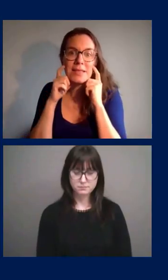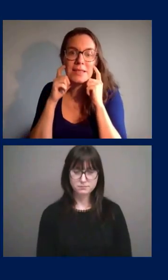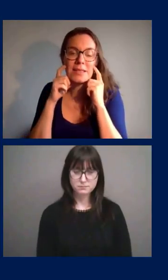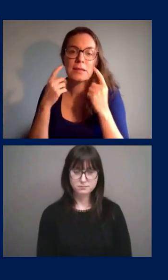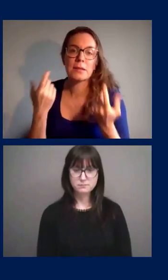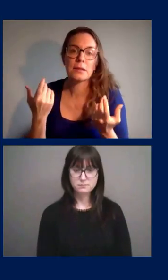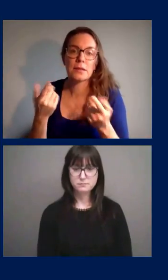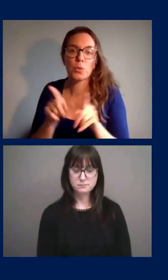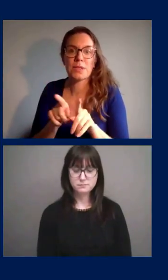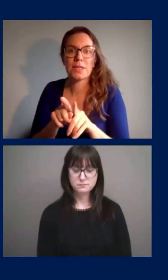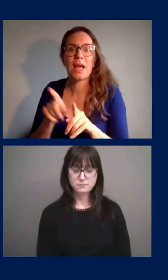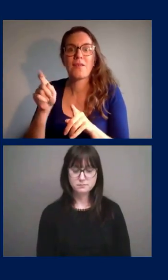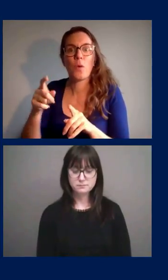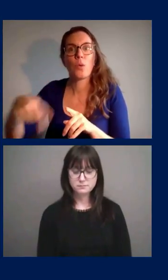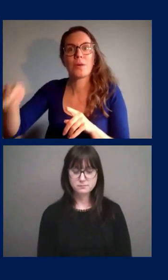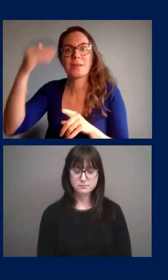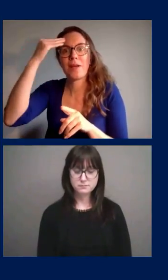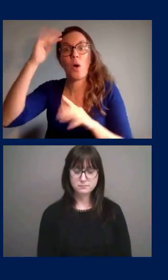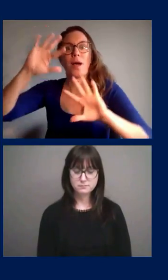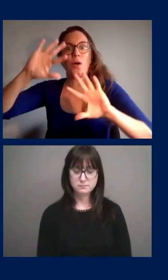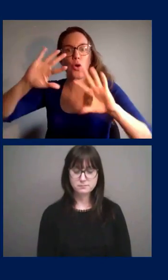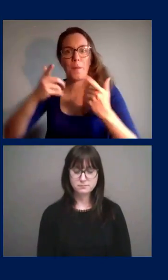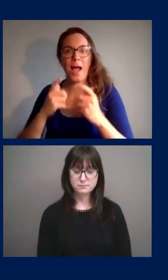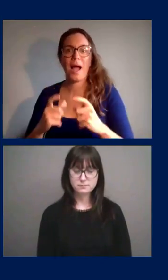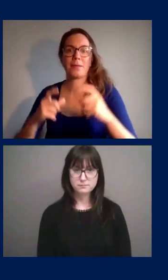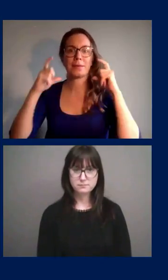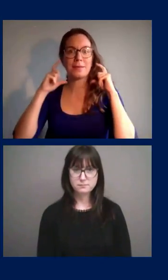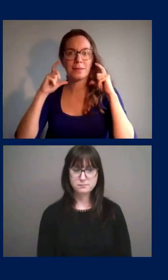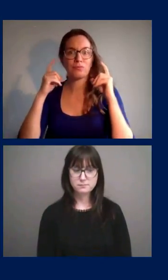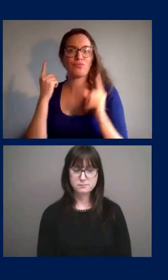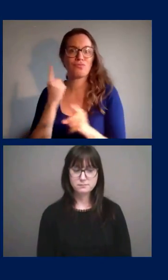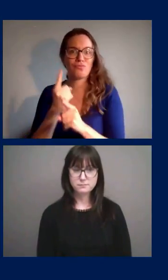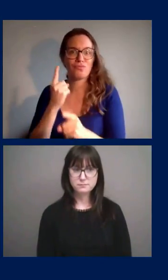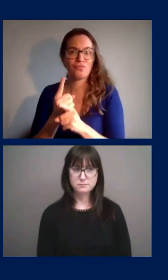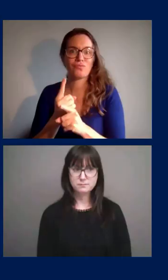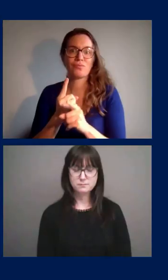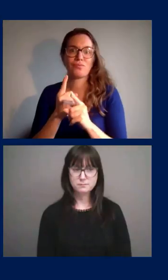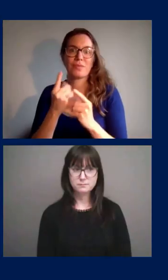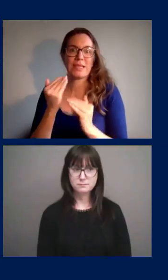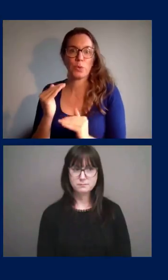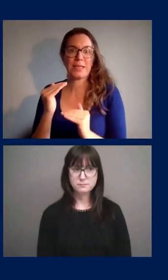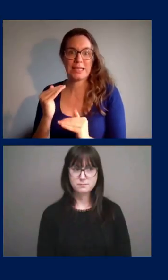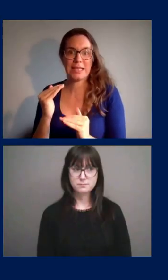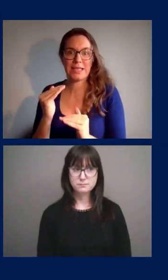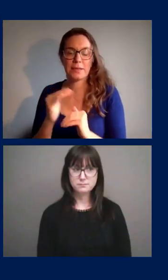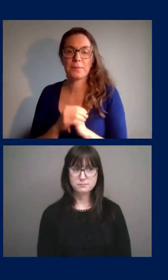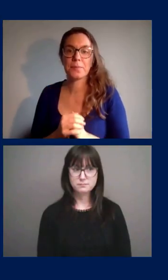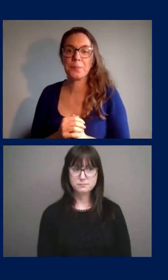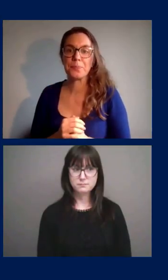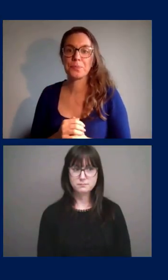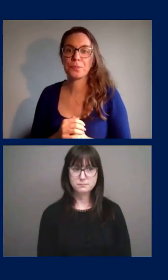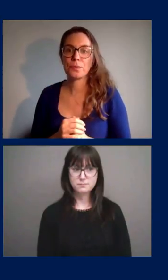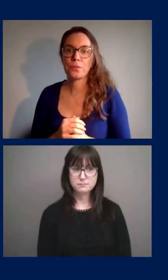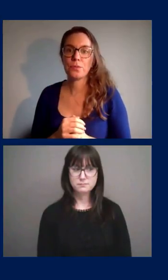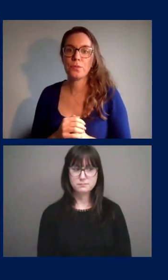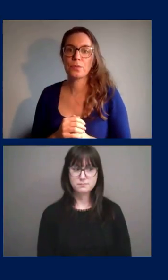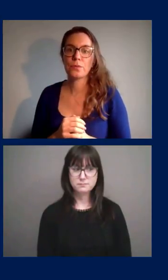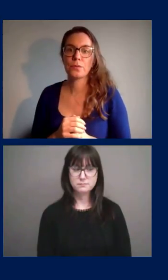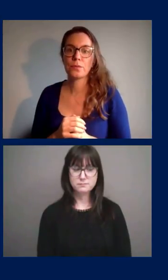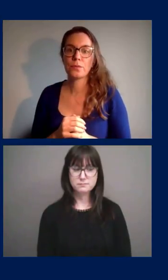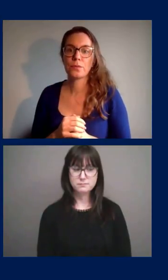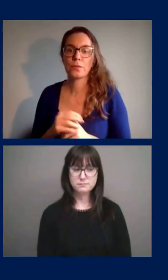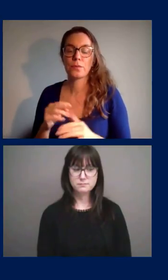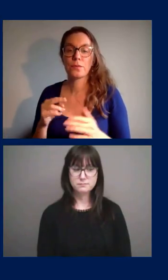comment on utilise un masque dans un méthode sécuritaire alors je voudrais